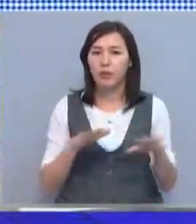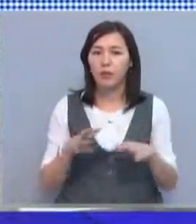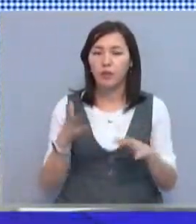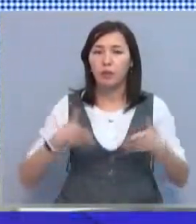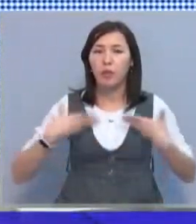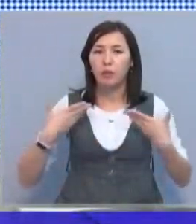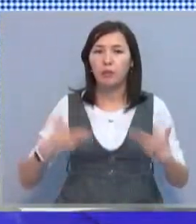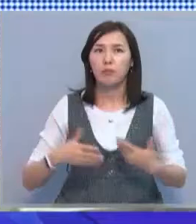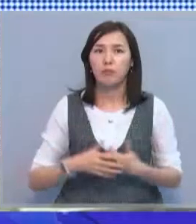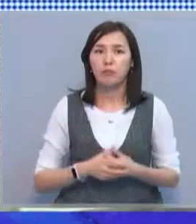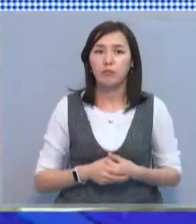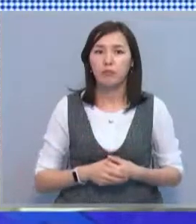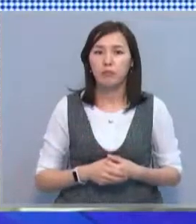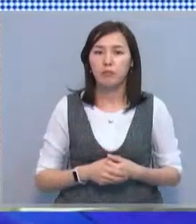болсын.